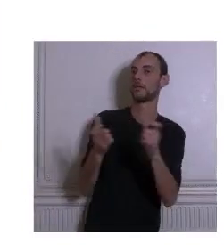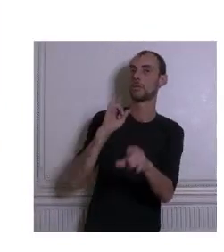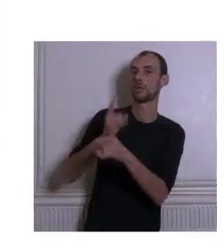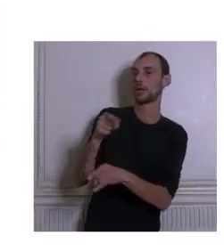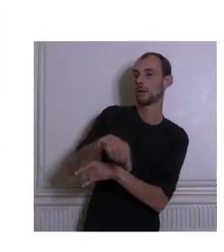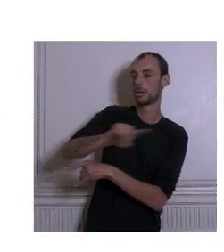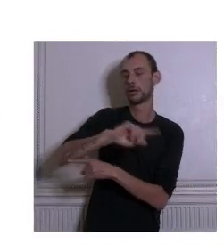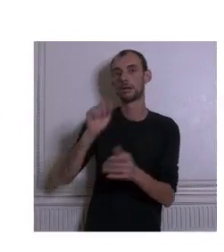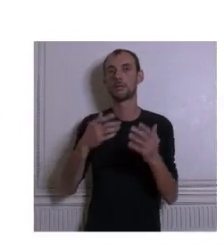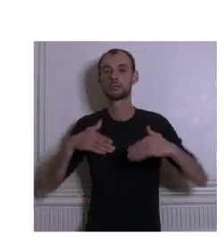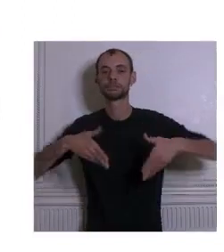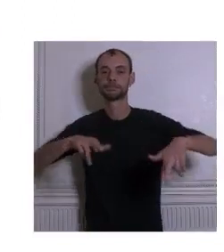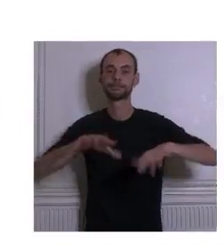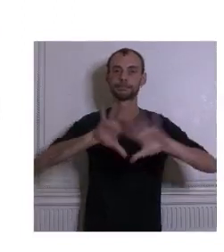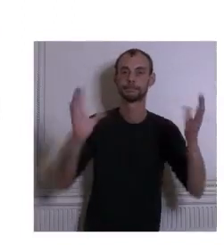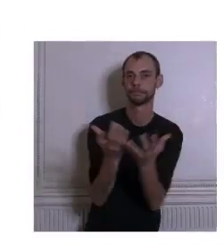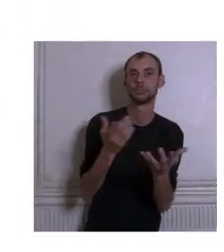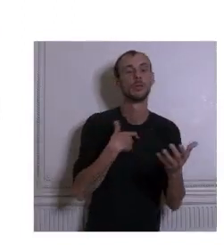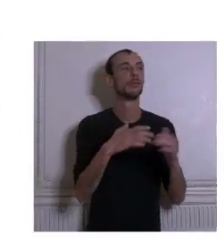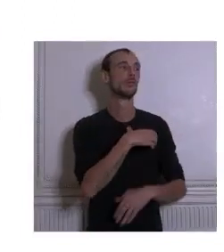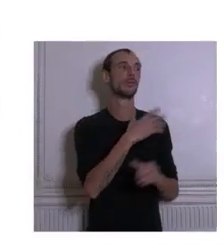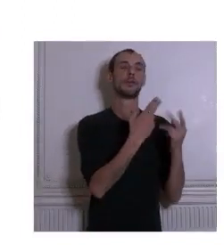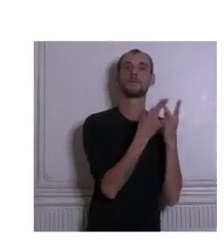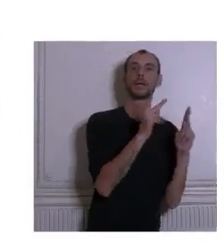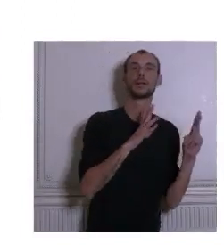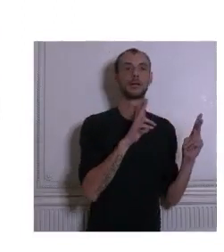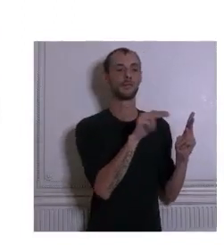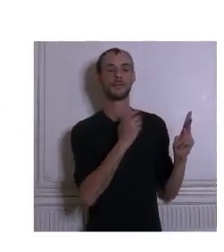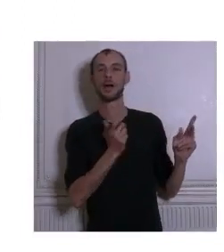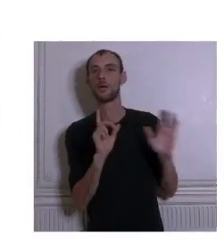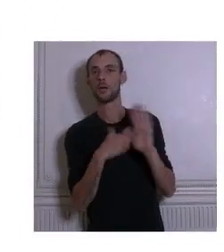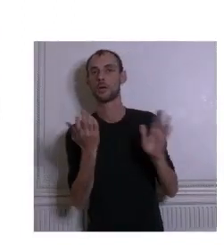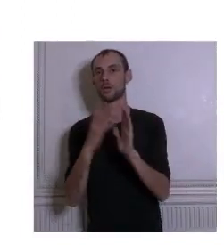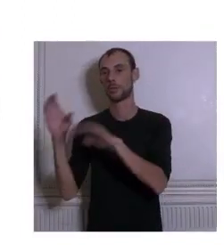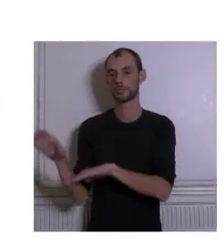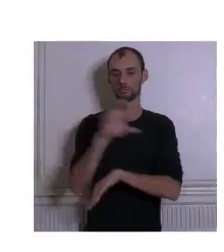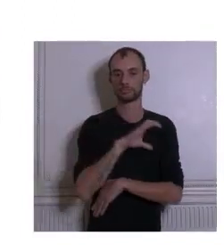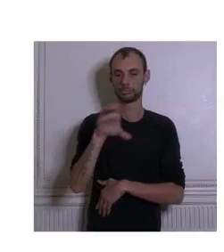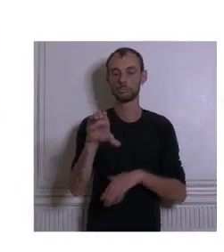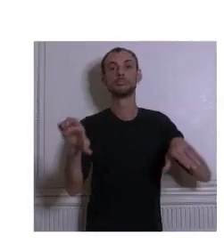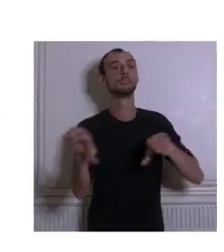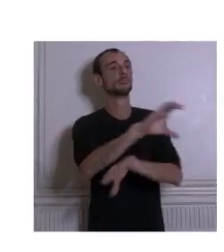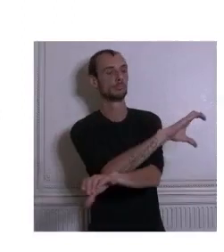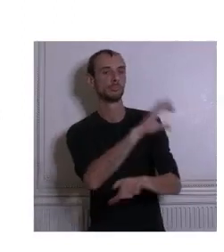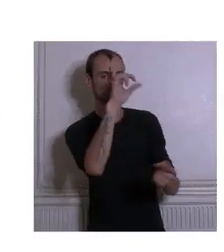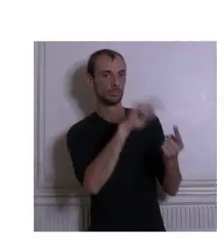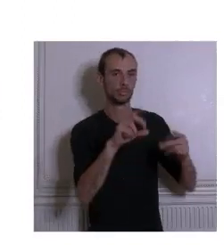la Médoquine, donc qui vous propose donc d'éteindre les créances